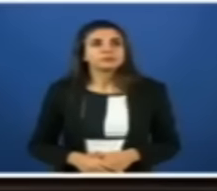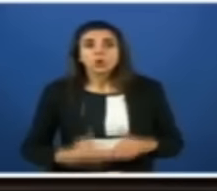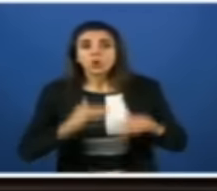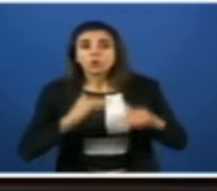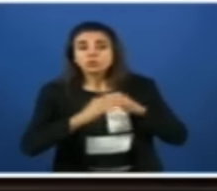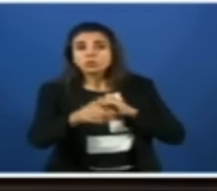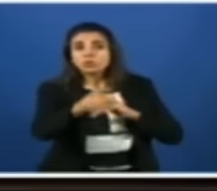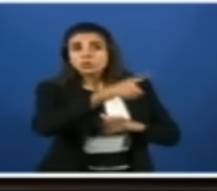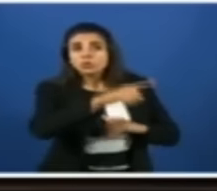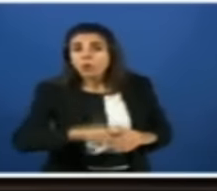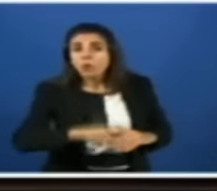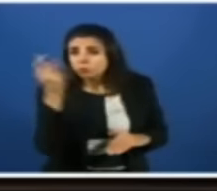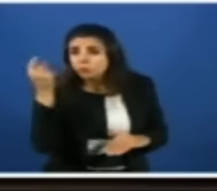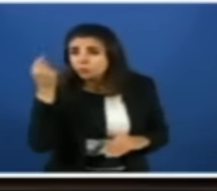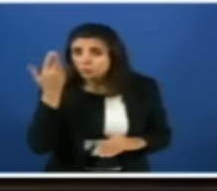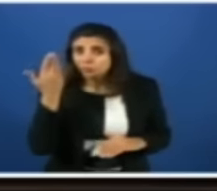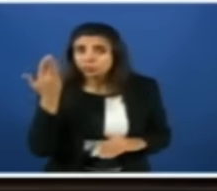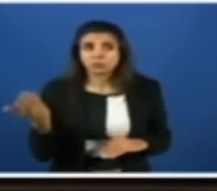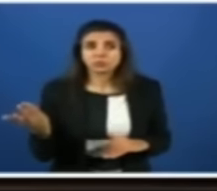Millet unutulmuş, millet.